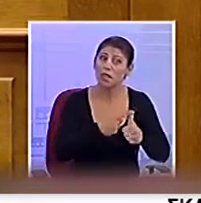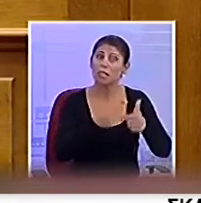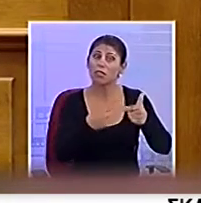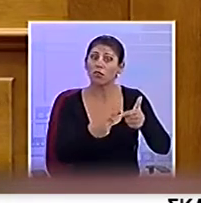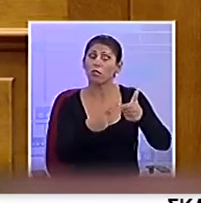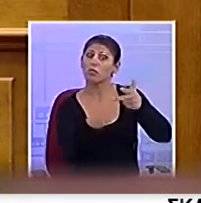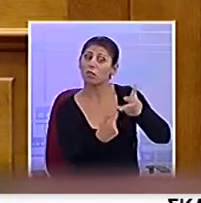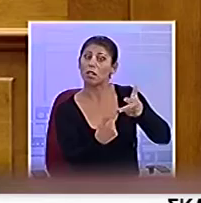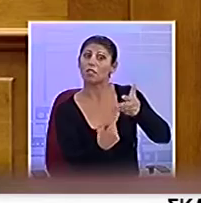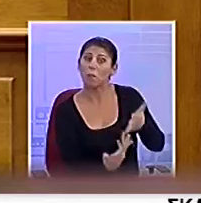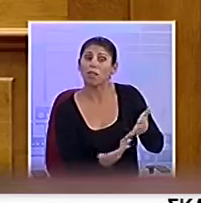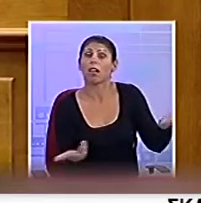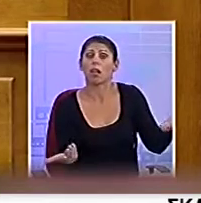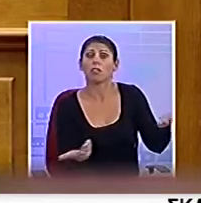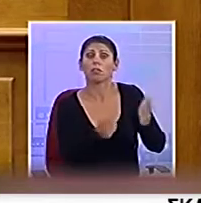τρία, σε πέντε,